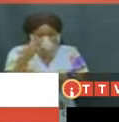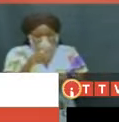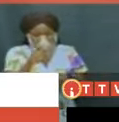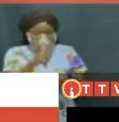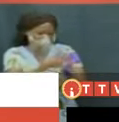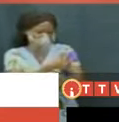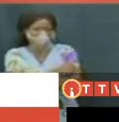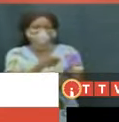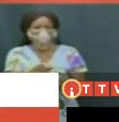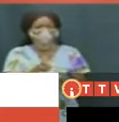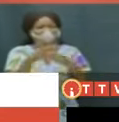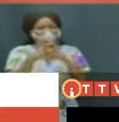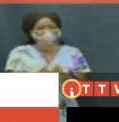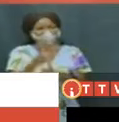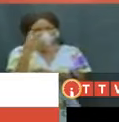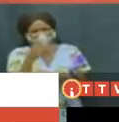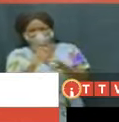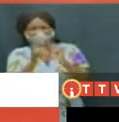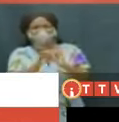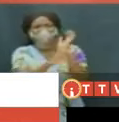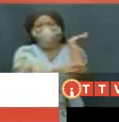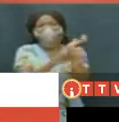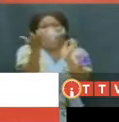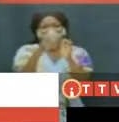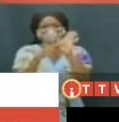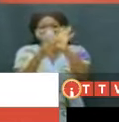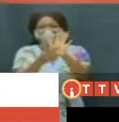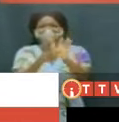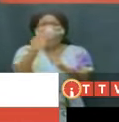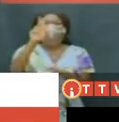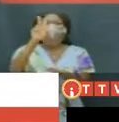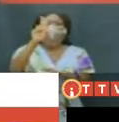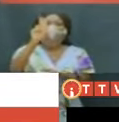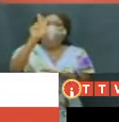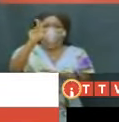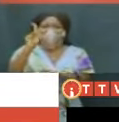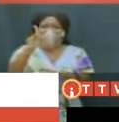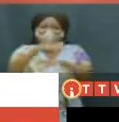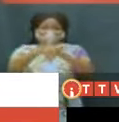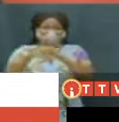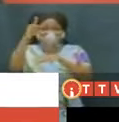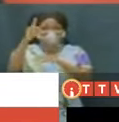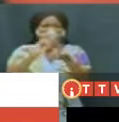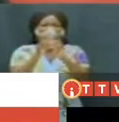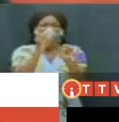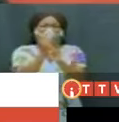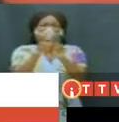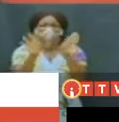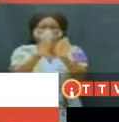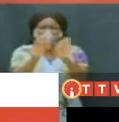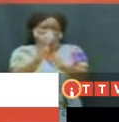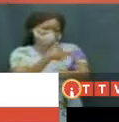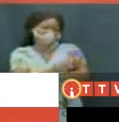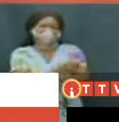ngati United Kingdom akuyusa katemera ngati amene tikuyusa kuno. Maiko angapo ndithu akumene kwa Ngerezi kumene science inapita